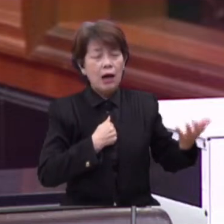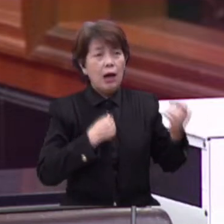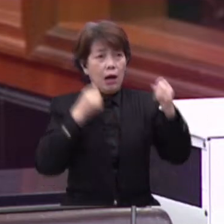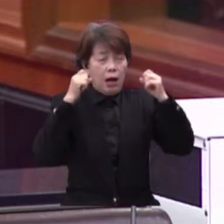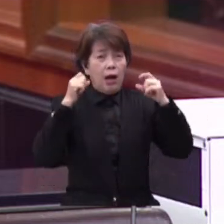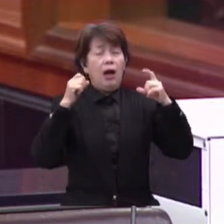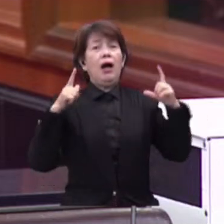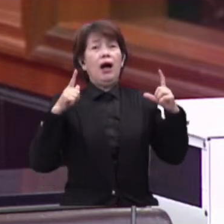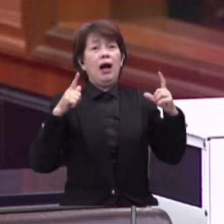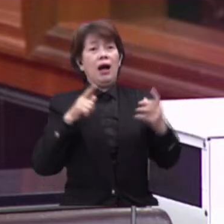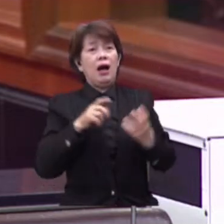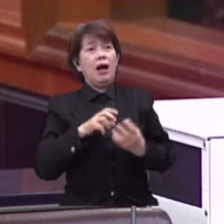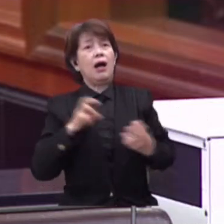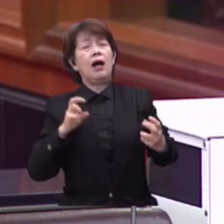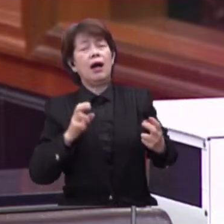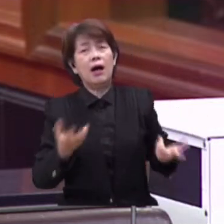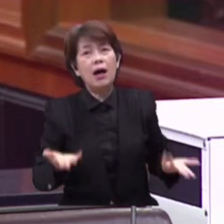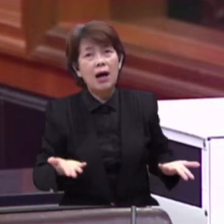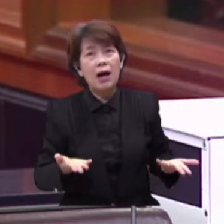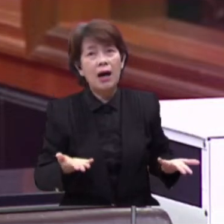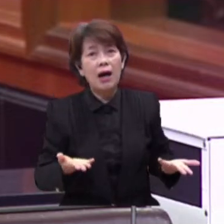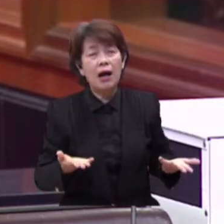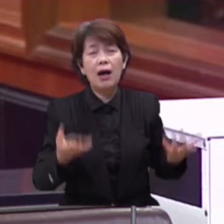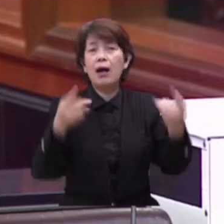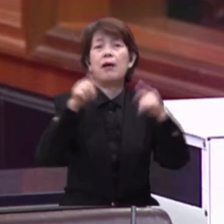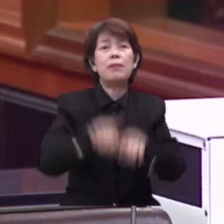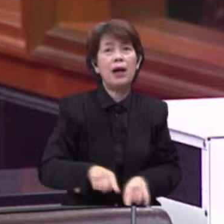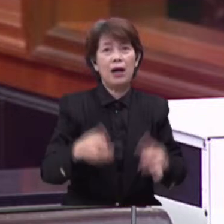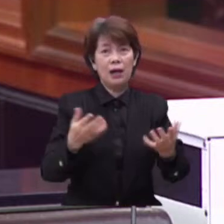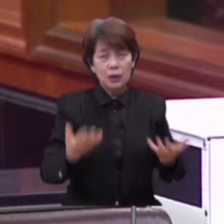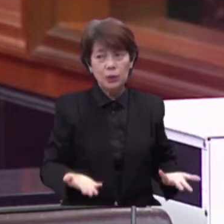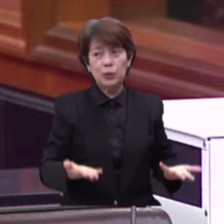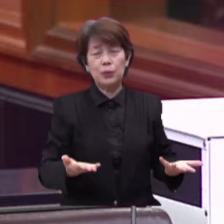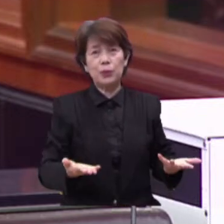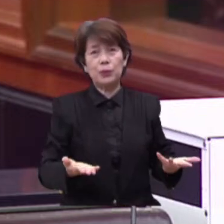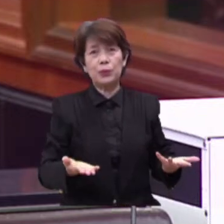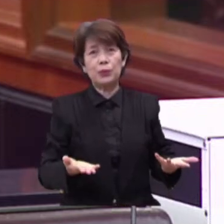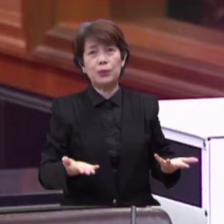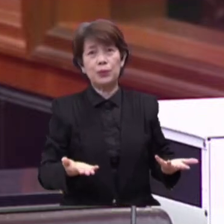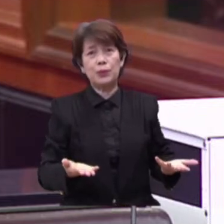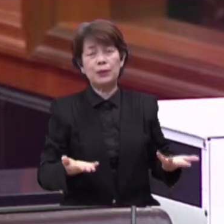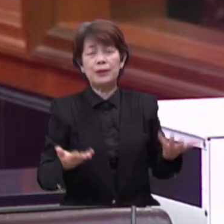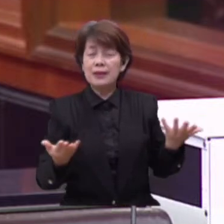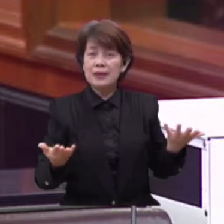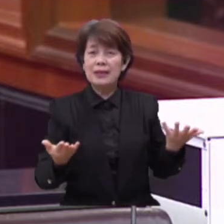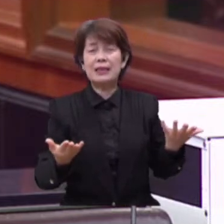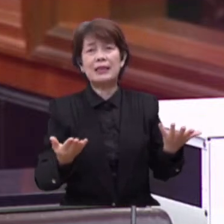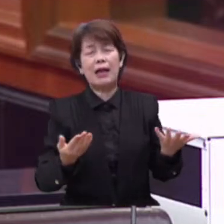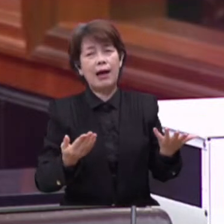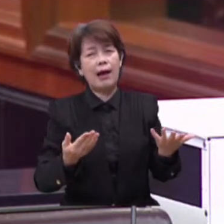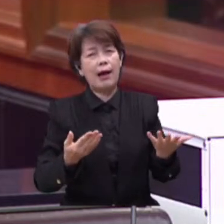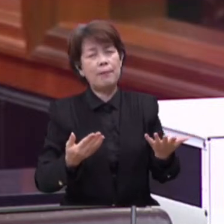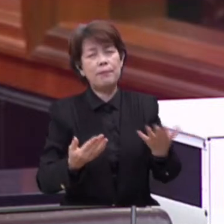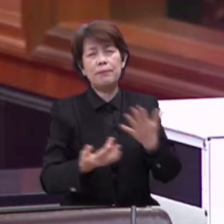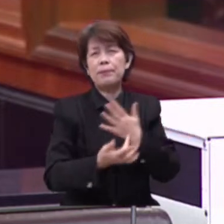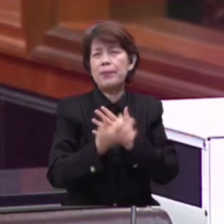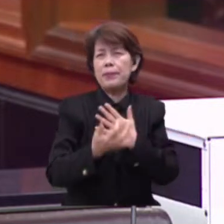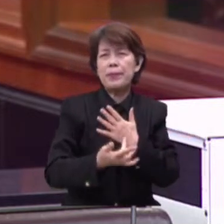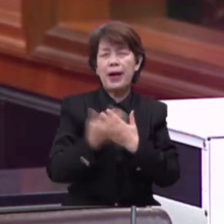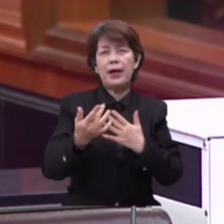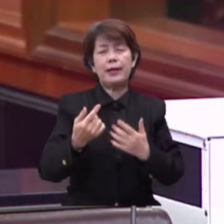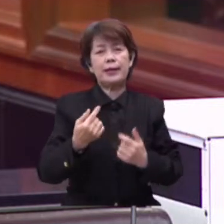sempat bagaimana perkara ini boleh berlaku Jadi itulah pada awal-awalnya setelah kita